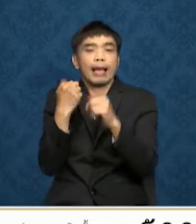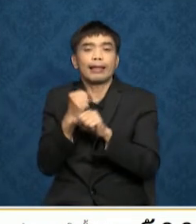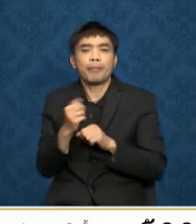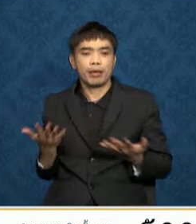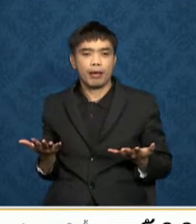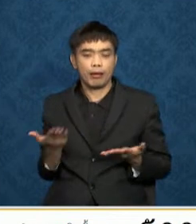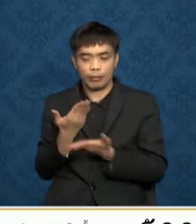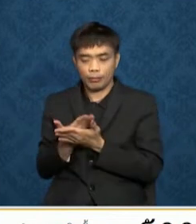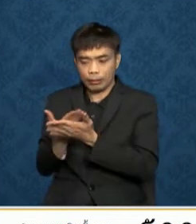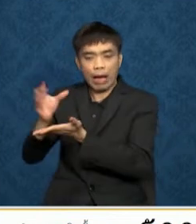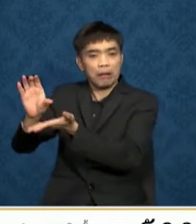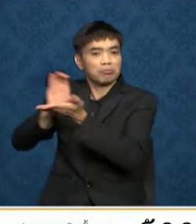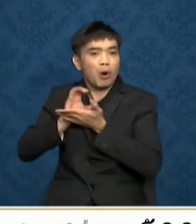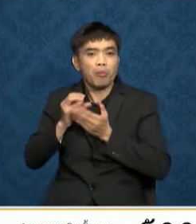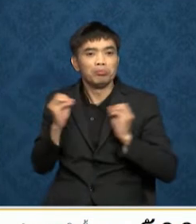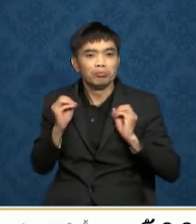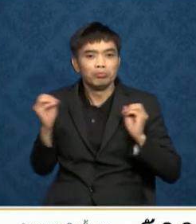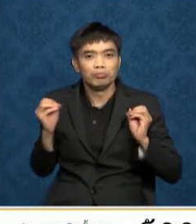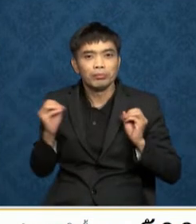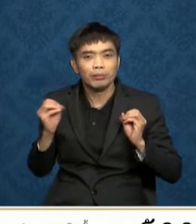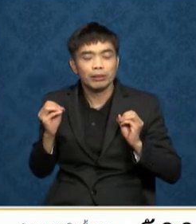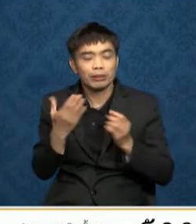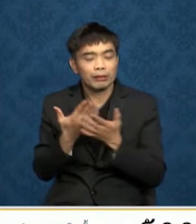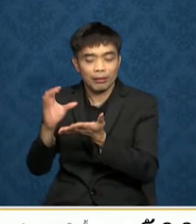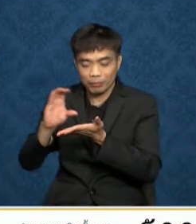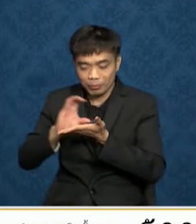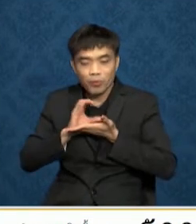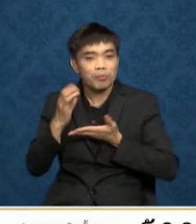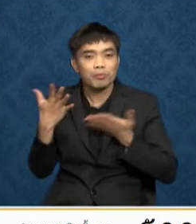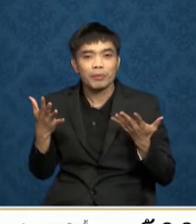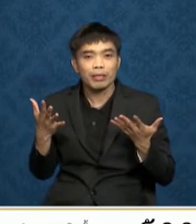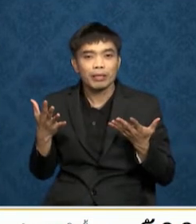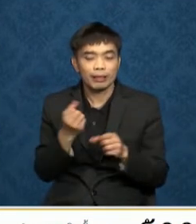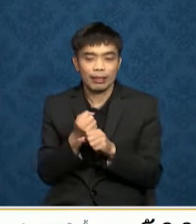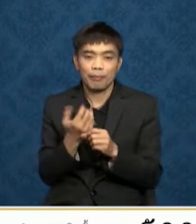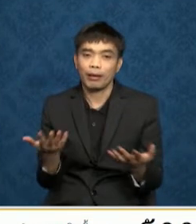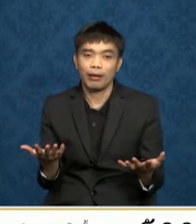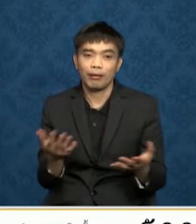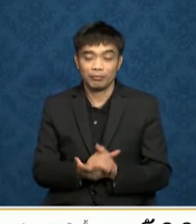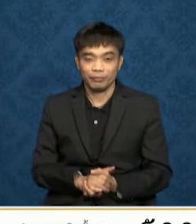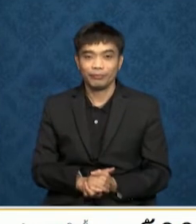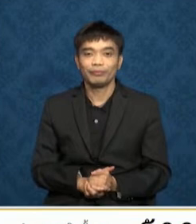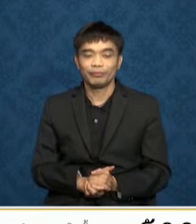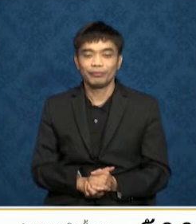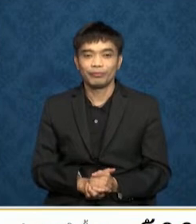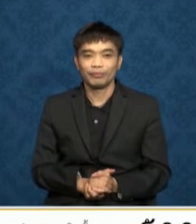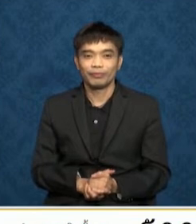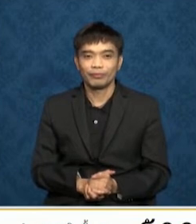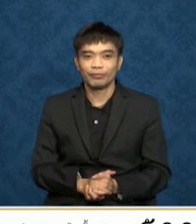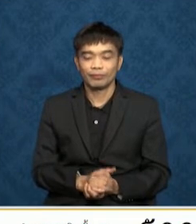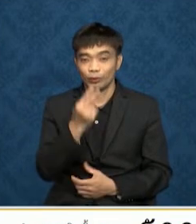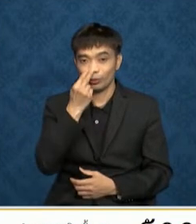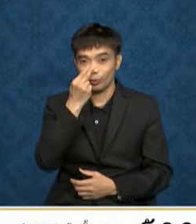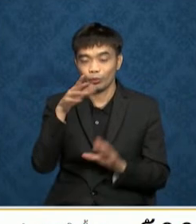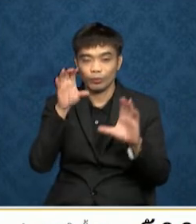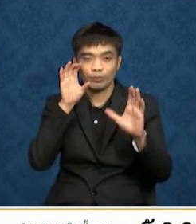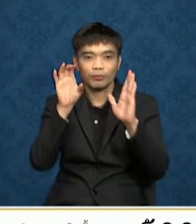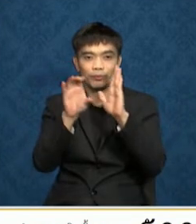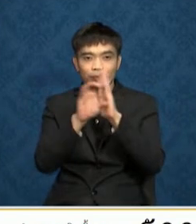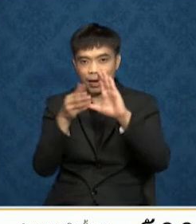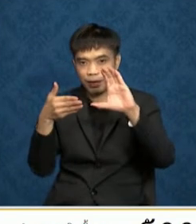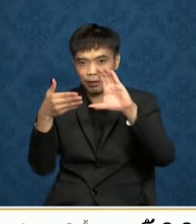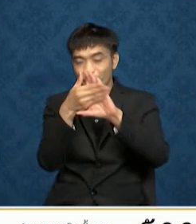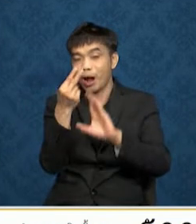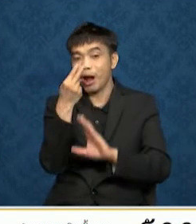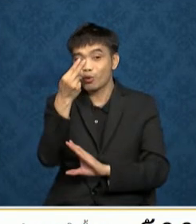ในเมื่อเขาไม่มีเงินขอแผ่นสไลด์ที่มีรายได้ให้กับท้องถิ่นดูให้ประชา